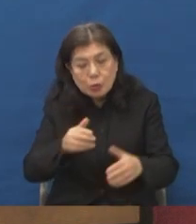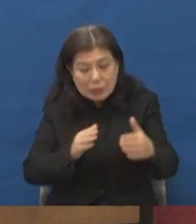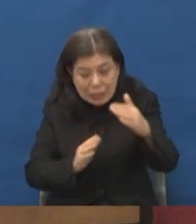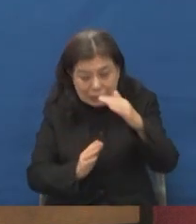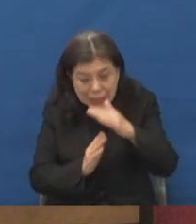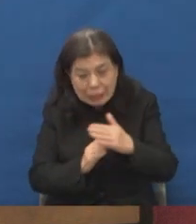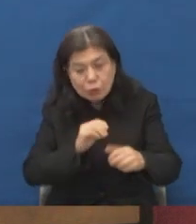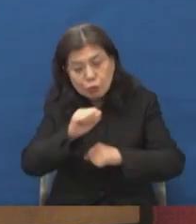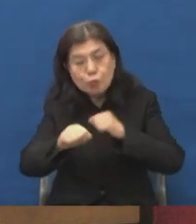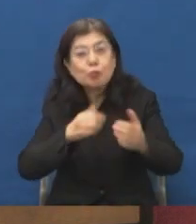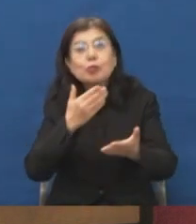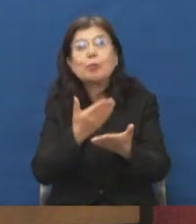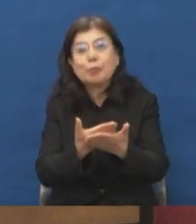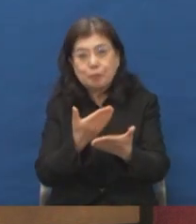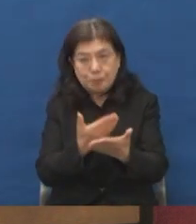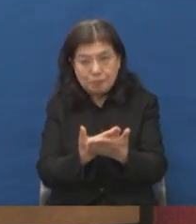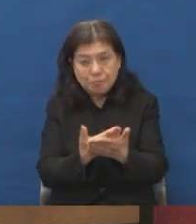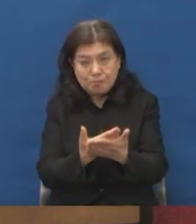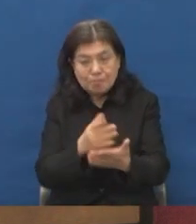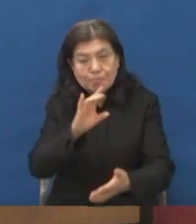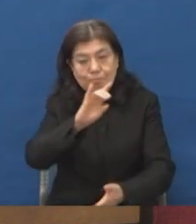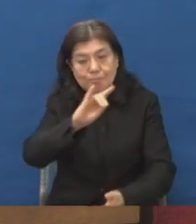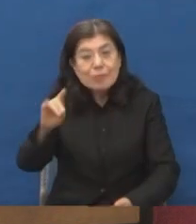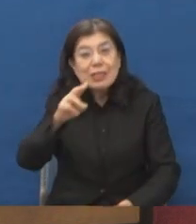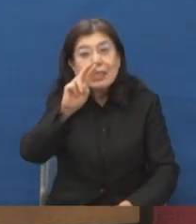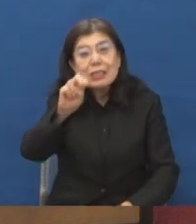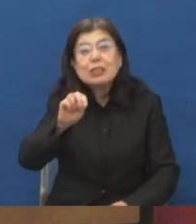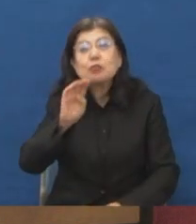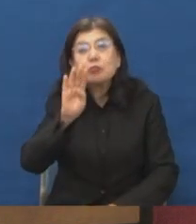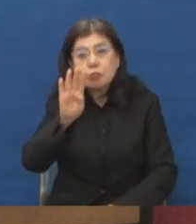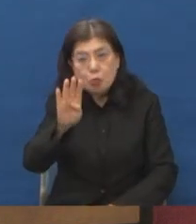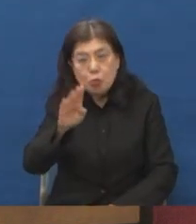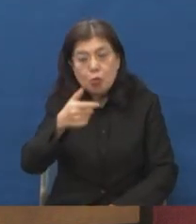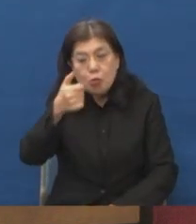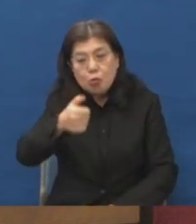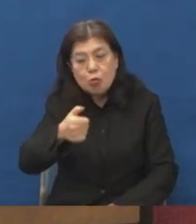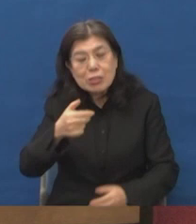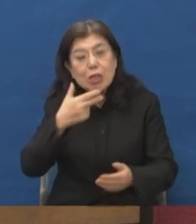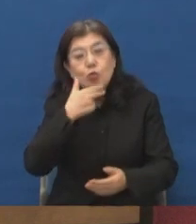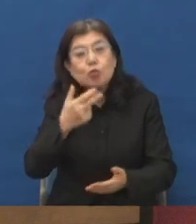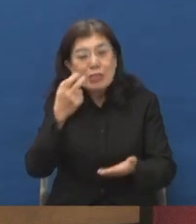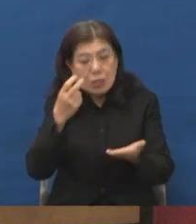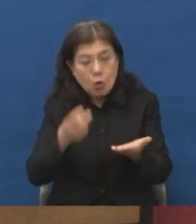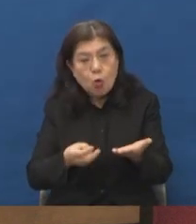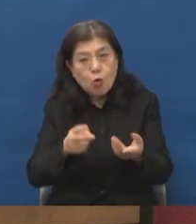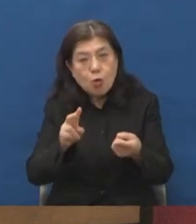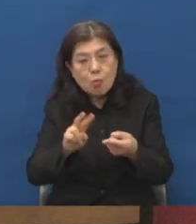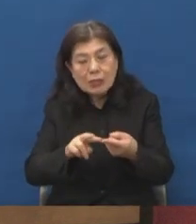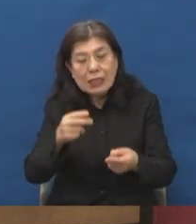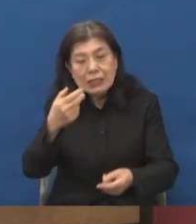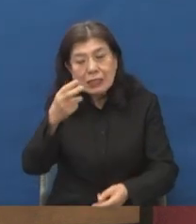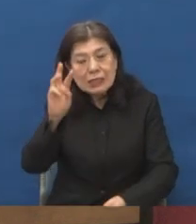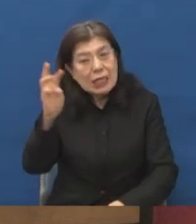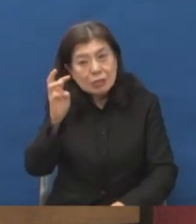。議第24号の老人福祉法等、議第